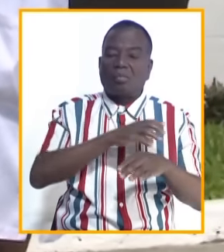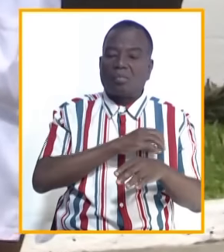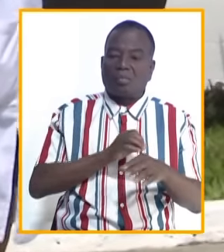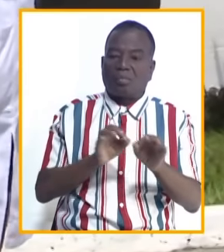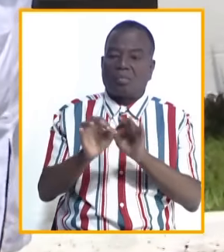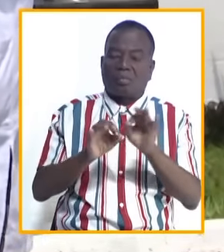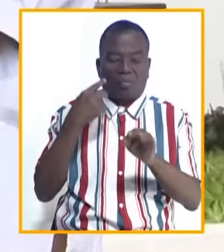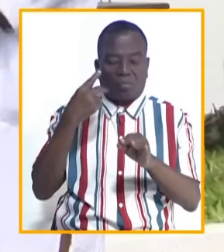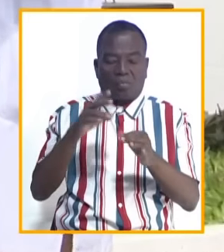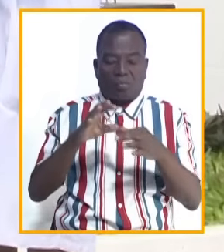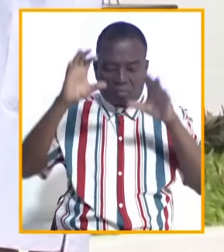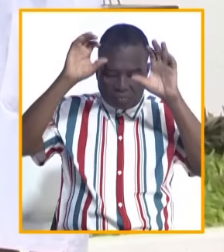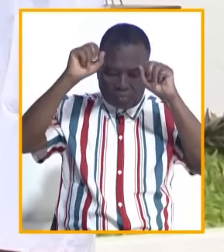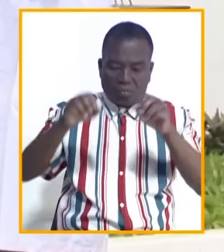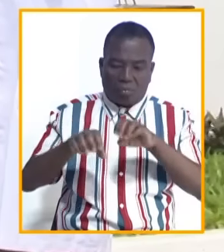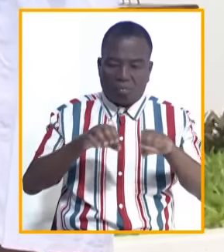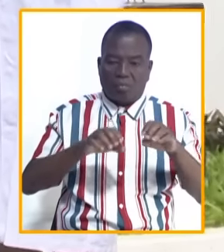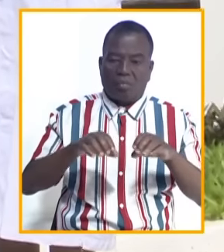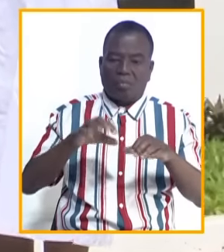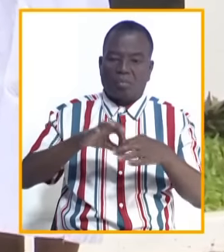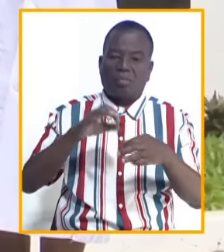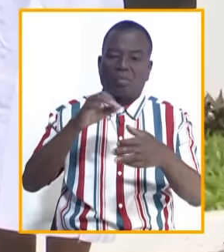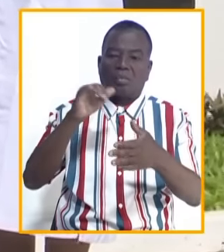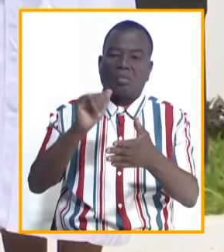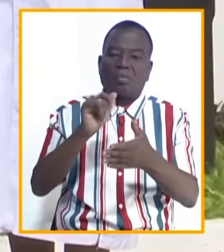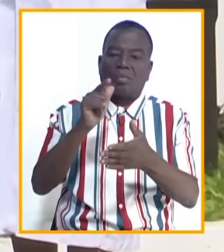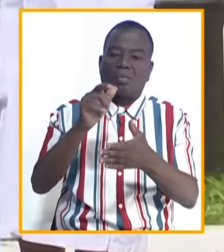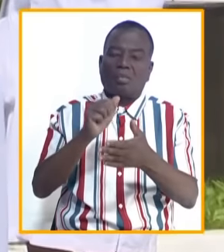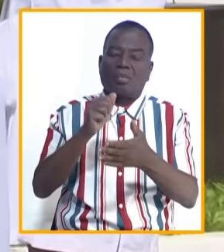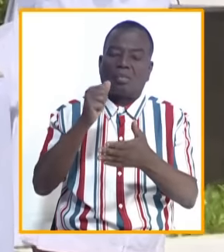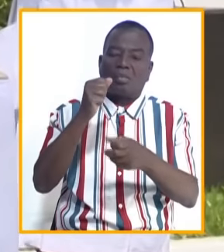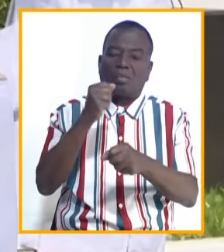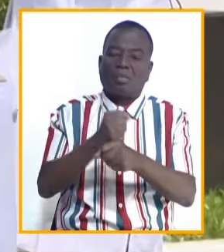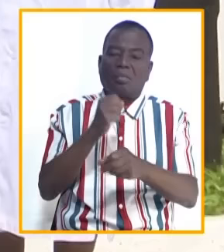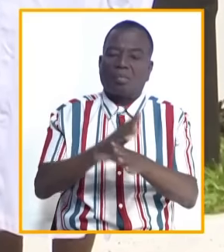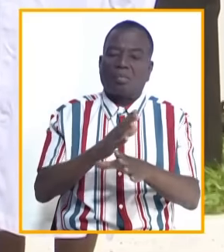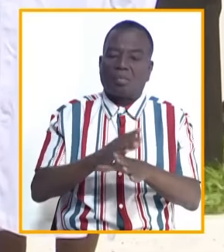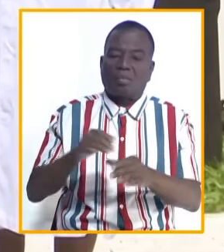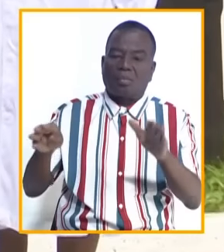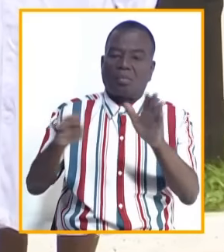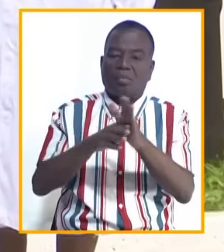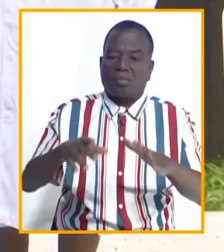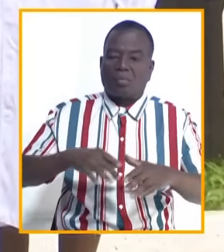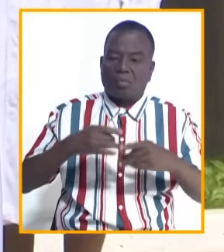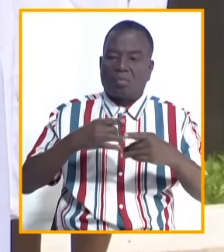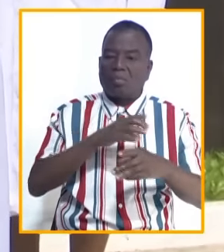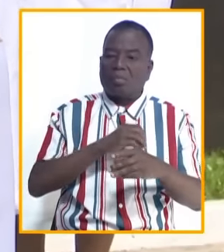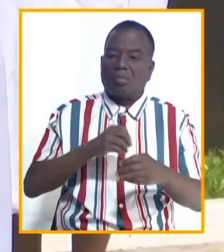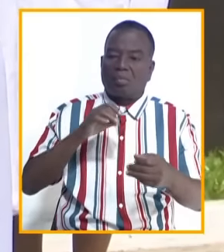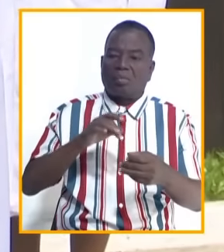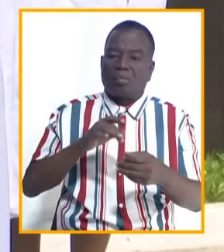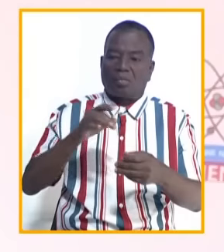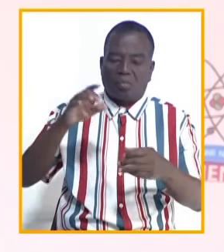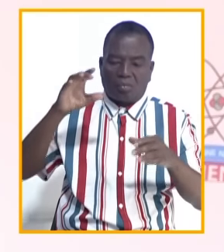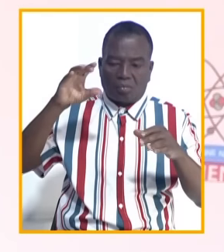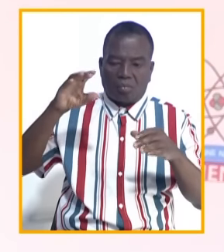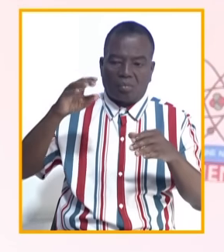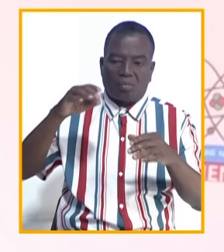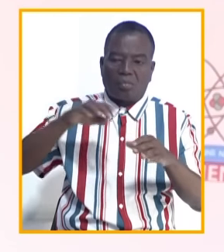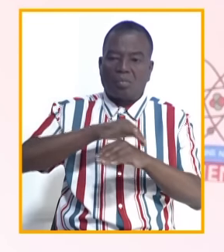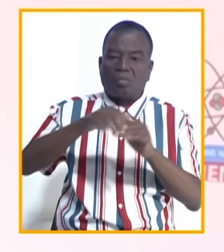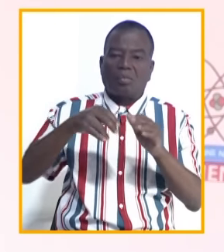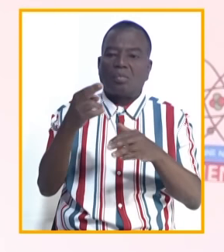président Alassane Ouattara de faire de la Côte d'Ivoire un modèle en matière d'accès aux soins de santé, précise le chef du gouvernement. Toutes